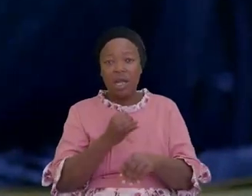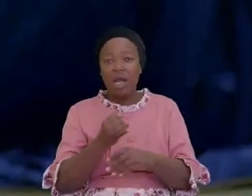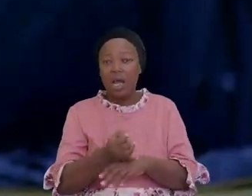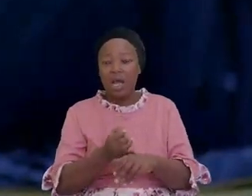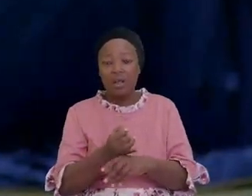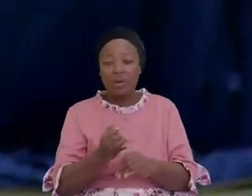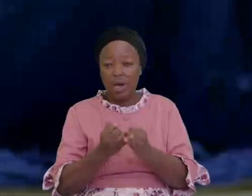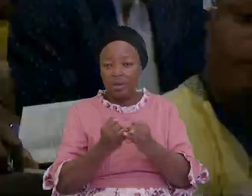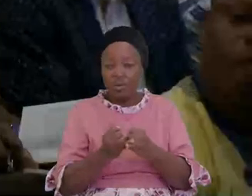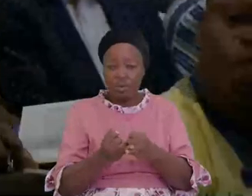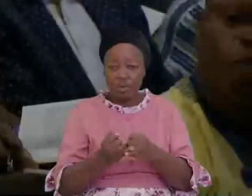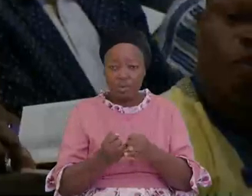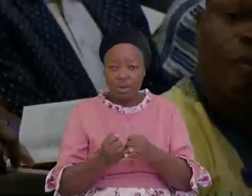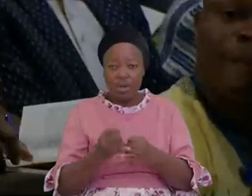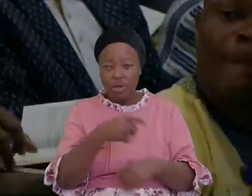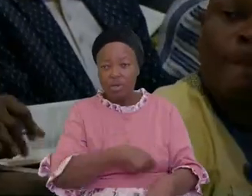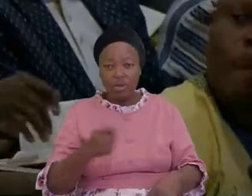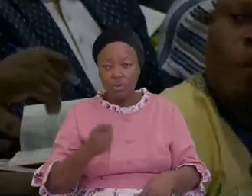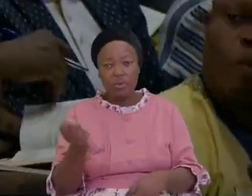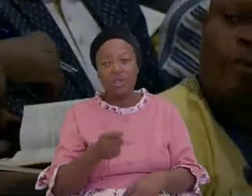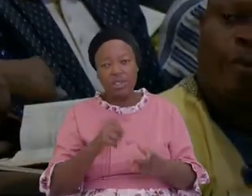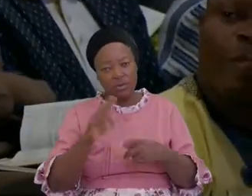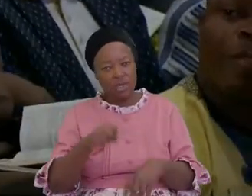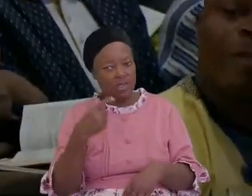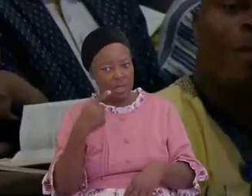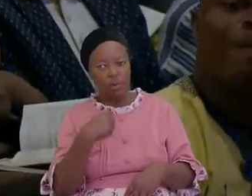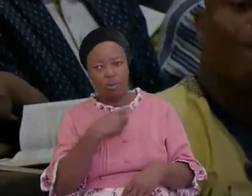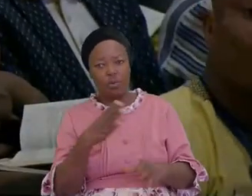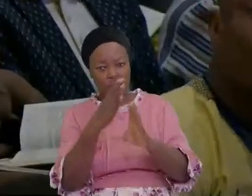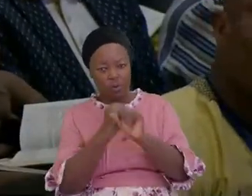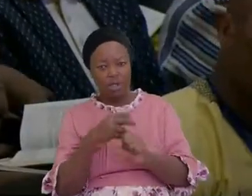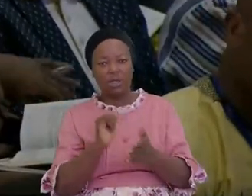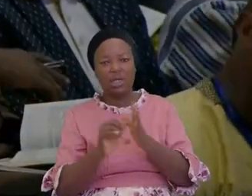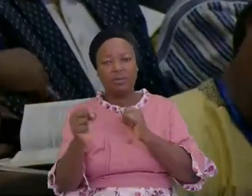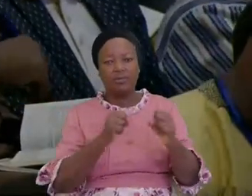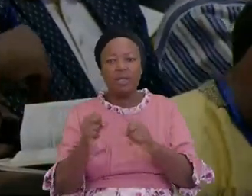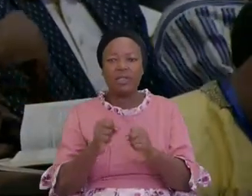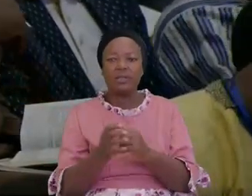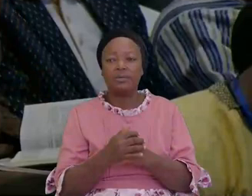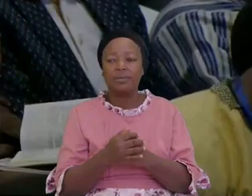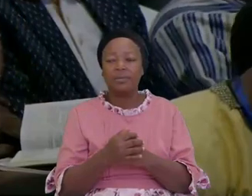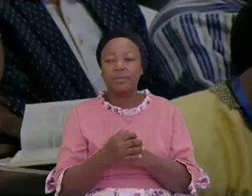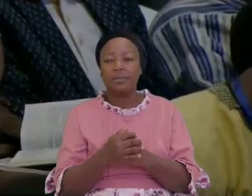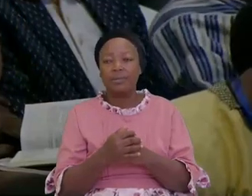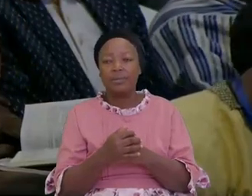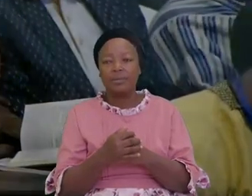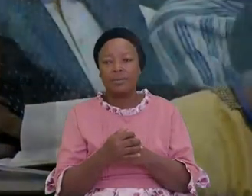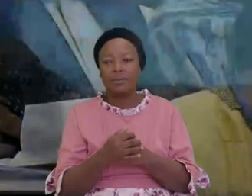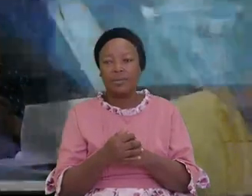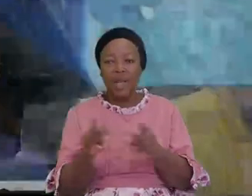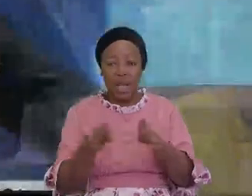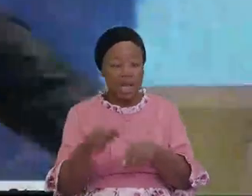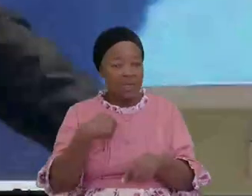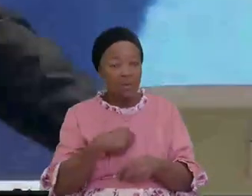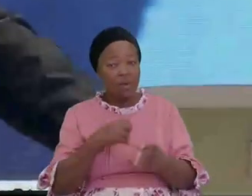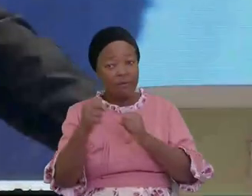Alors, donc, si quelqu'un avait une épée en fer et l'autre avait une épée en bois, vous imaginez ce qui allait arriver à celui qui a l'épée